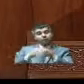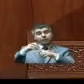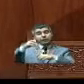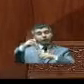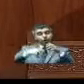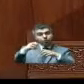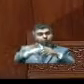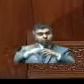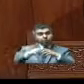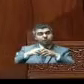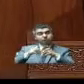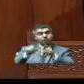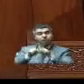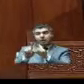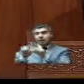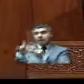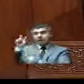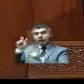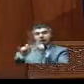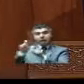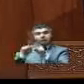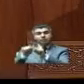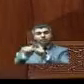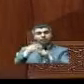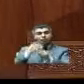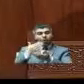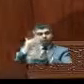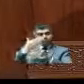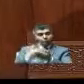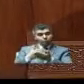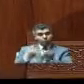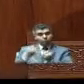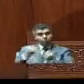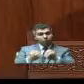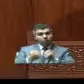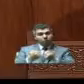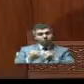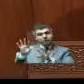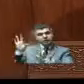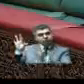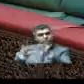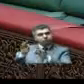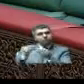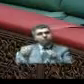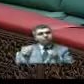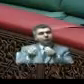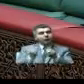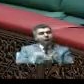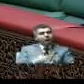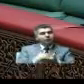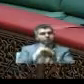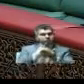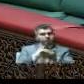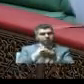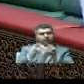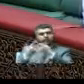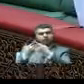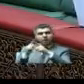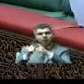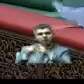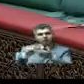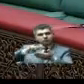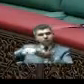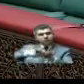وخاصة لإجلاء الحالات المستعجلة أو إيصال مساعدات الغذائية للبلد المعزولة.